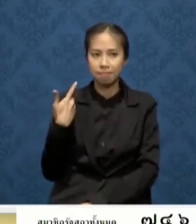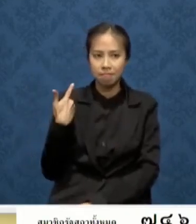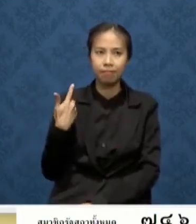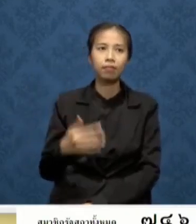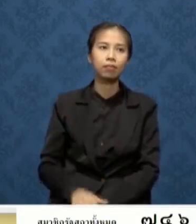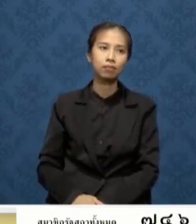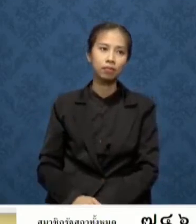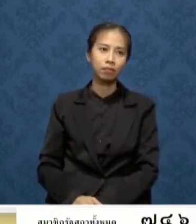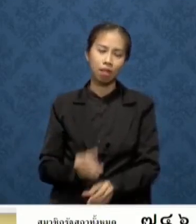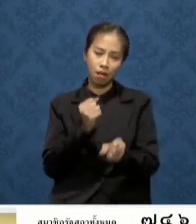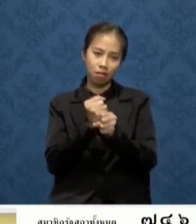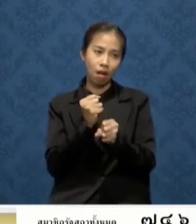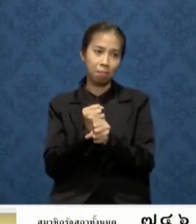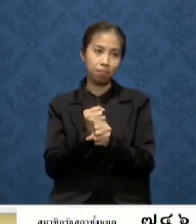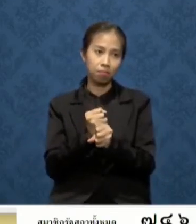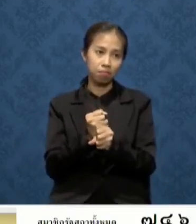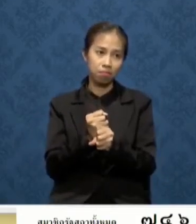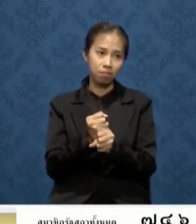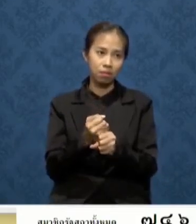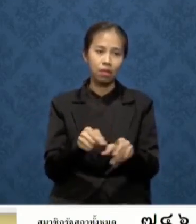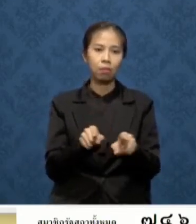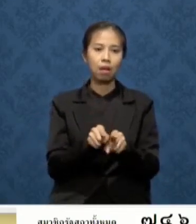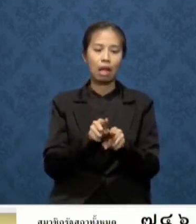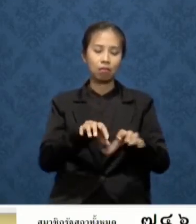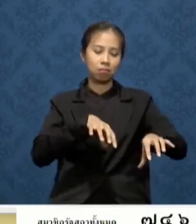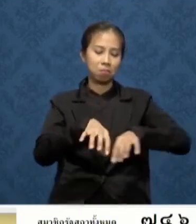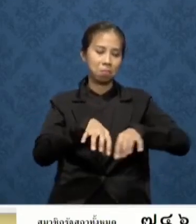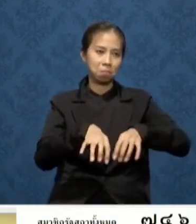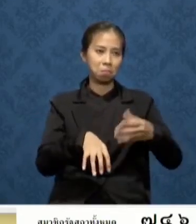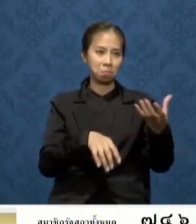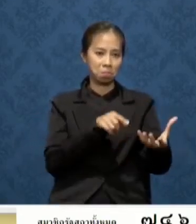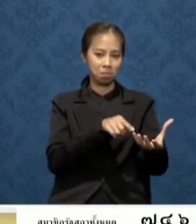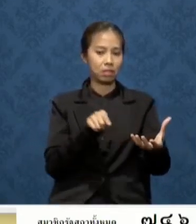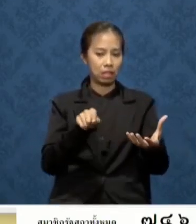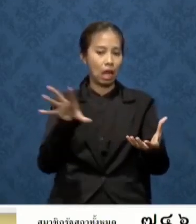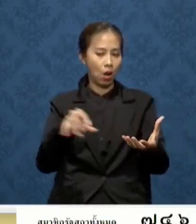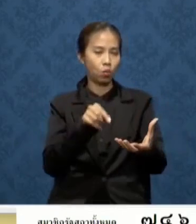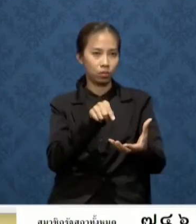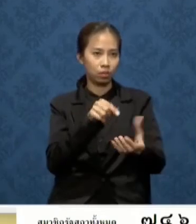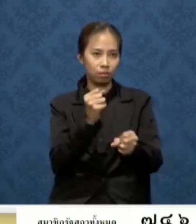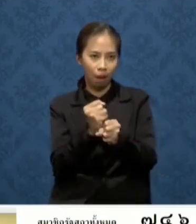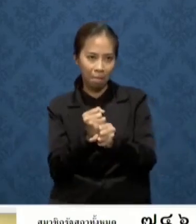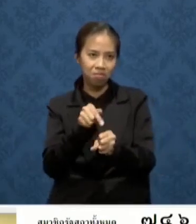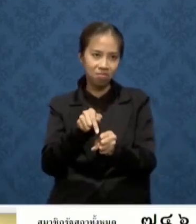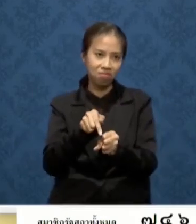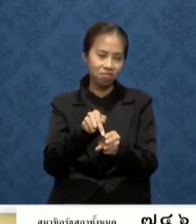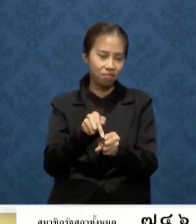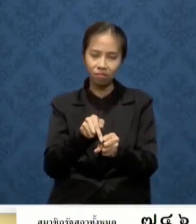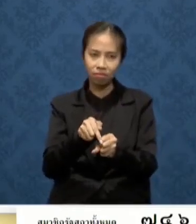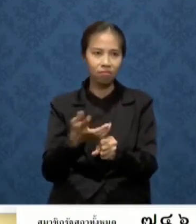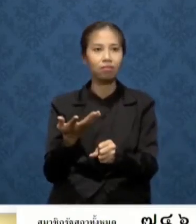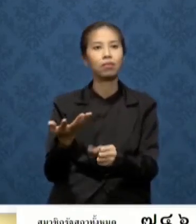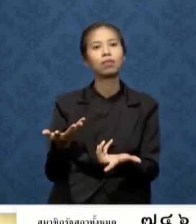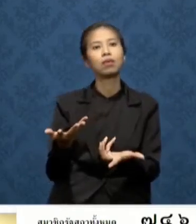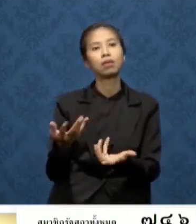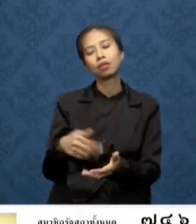ทิบทำโดย มีการเตรีมเค้ชนใหญ่นะครับล็อกเป้าเอาไ้ เตะตัดขา ค่าตัดตอน้